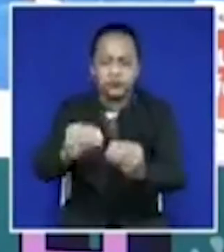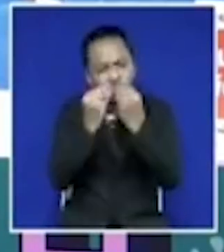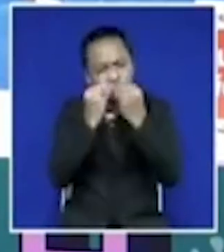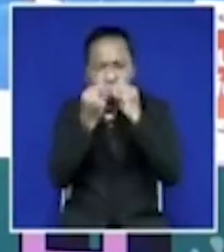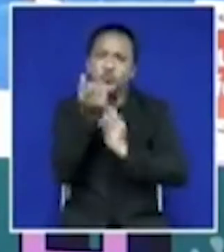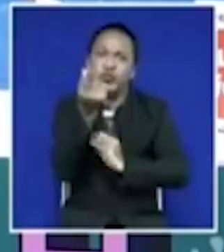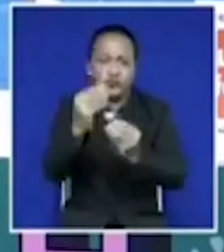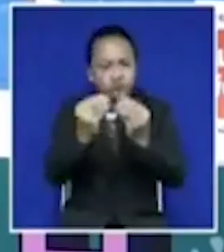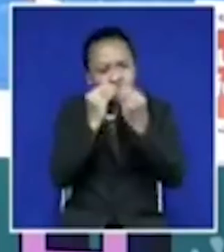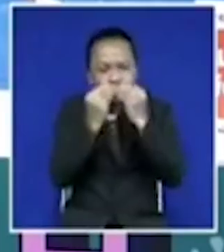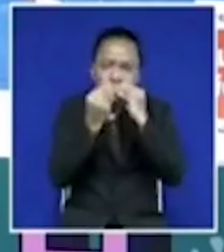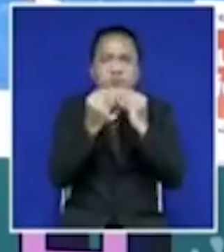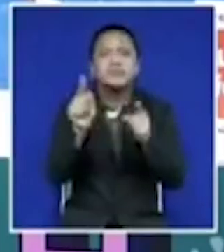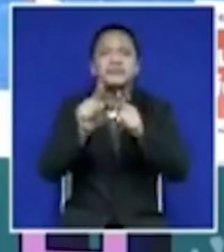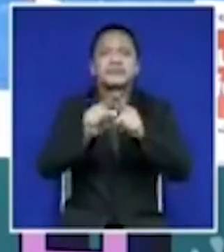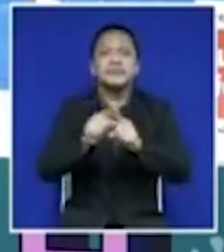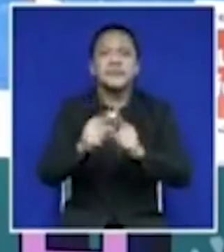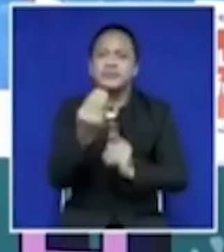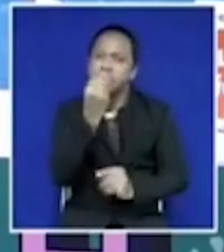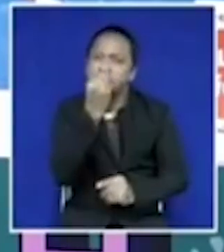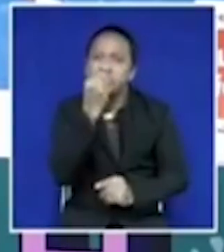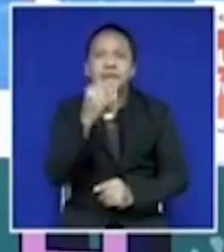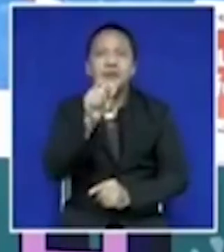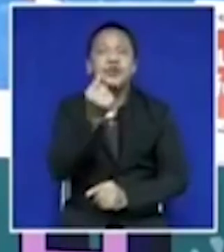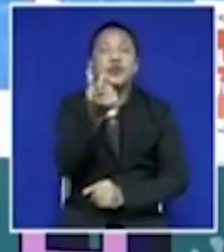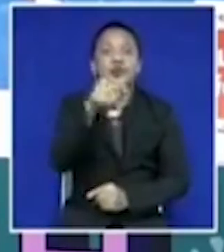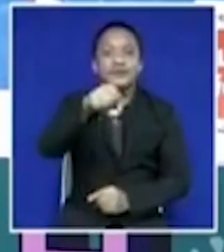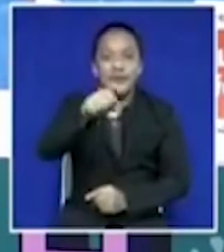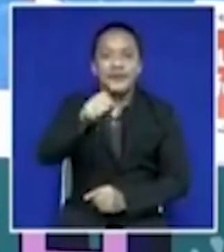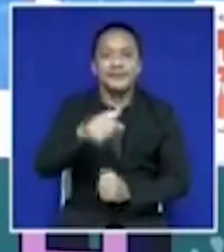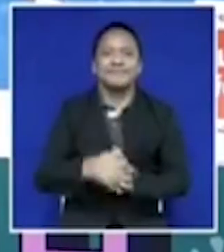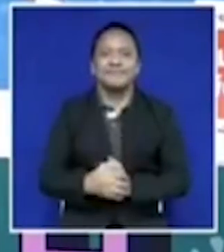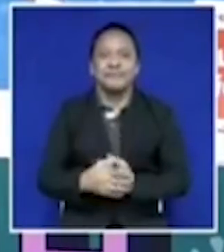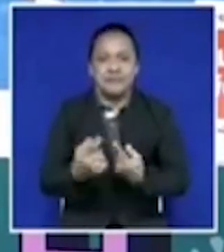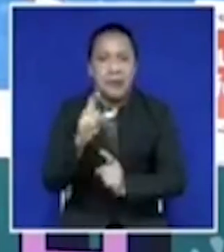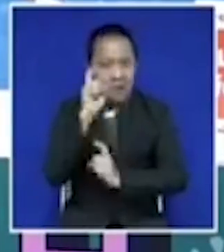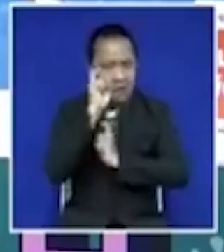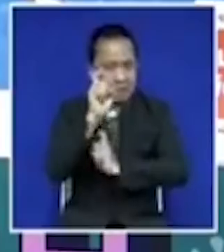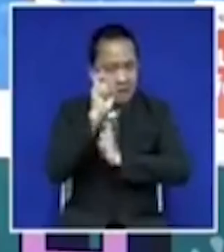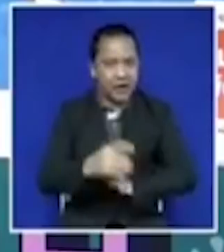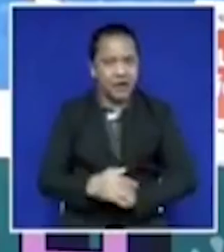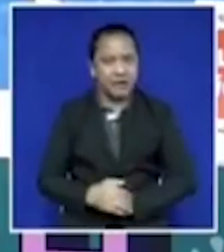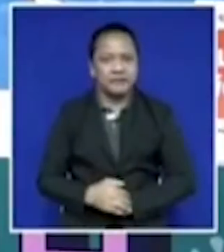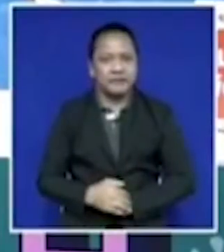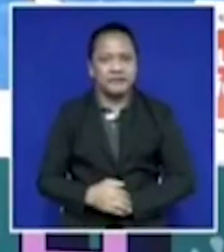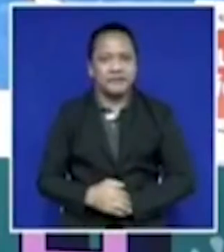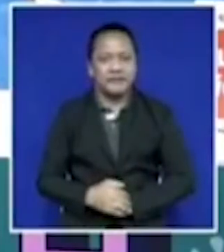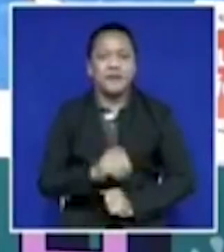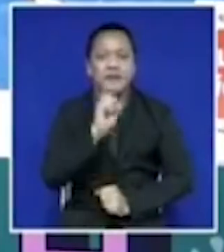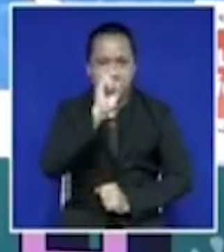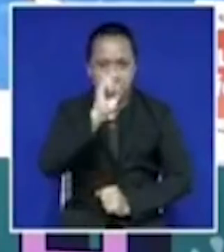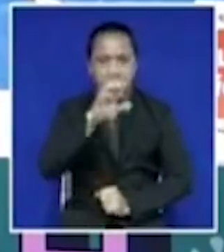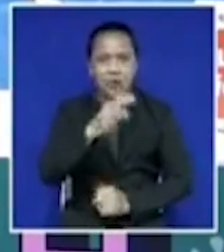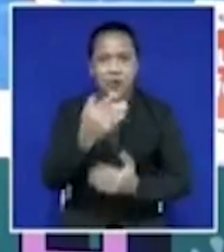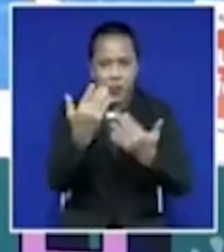าสดไหมบางทีง่ายที่สุดก็คือการดมกลิ่นใช่ไหมฮะซึ่งจริงๆแล้วอันตรายมากนะครับเพราะว่าอย่างที่บอกว่า